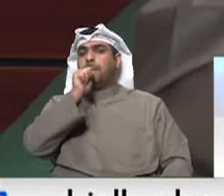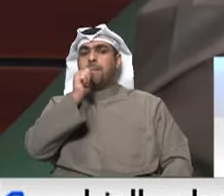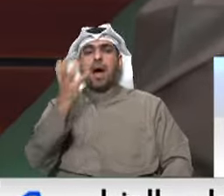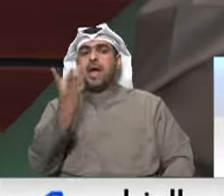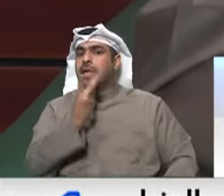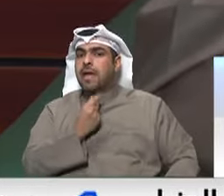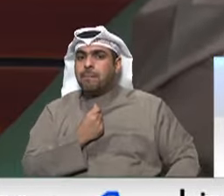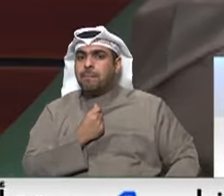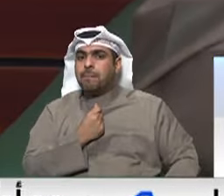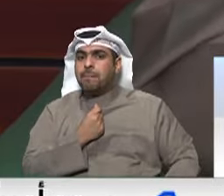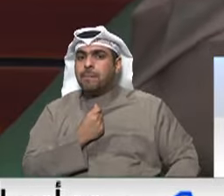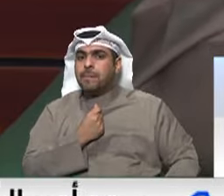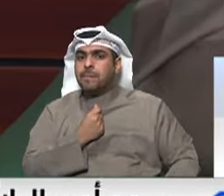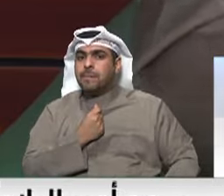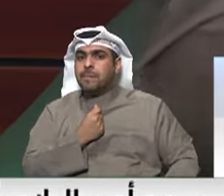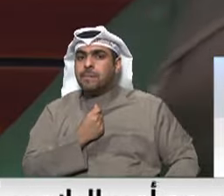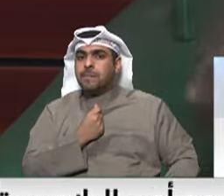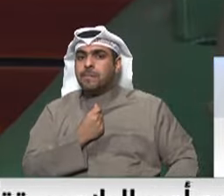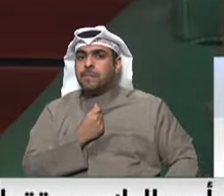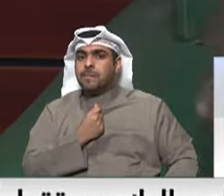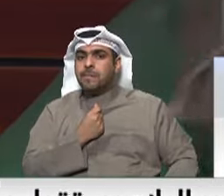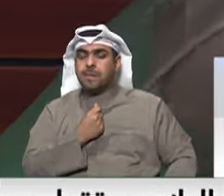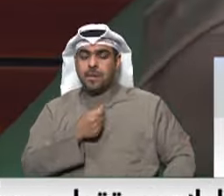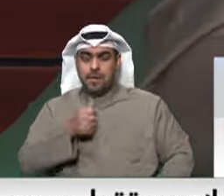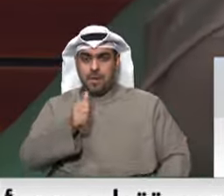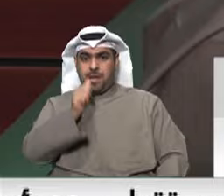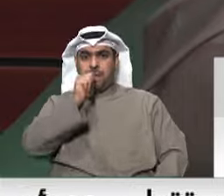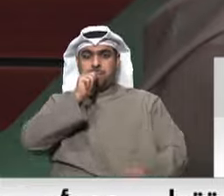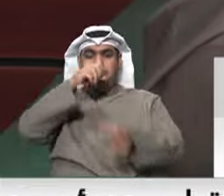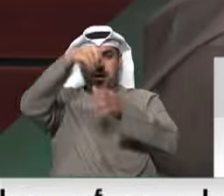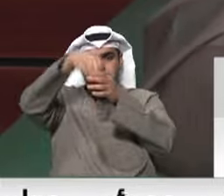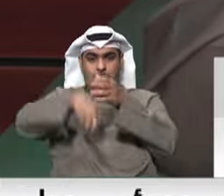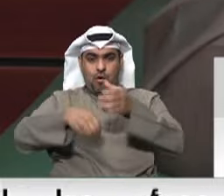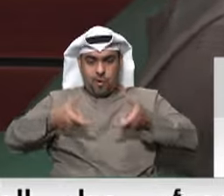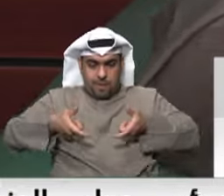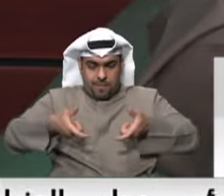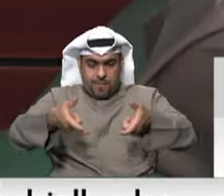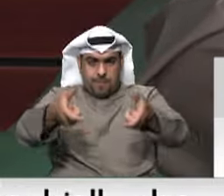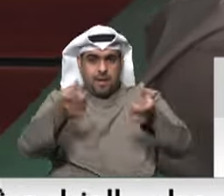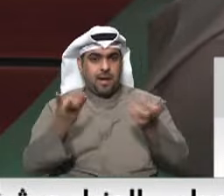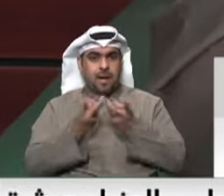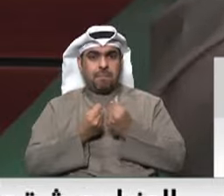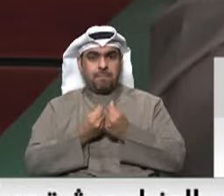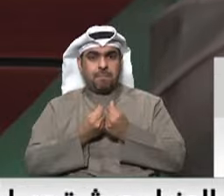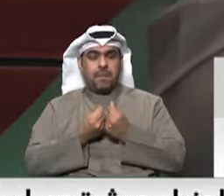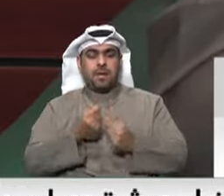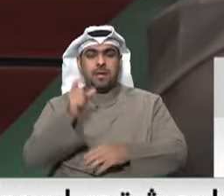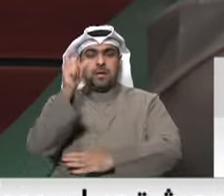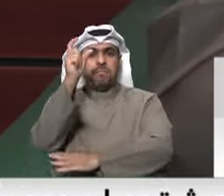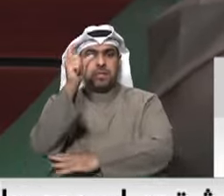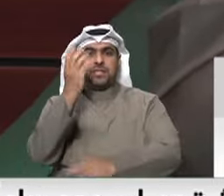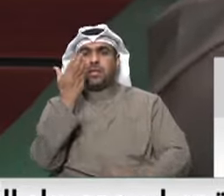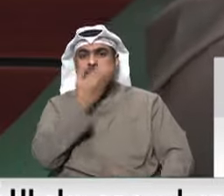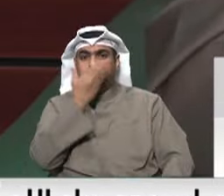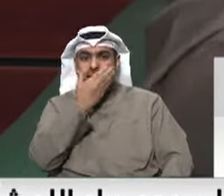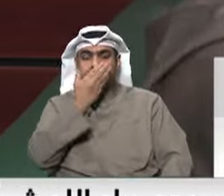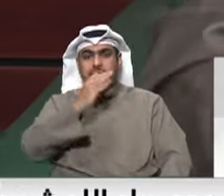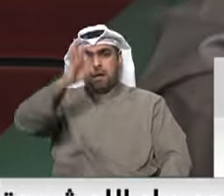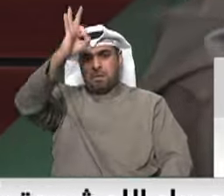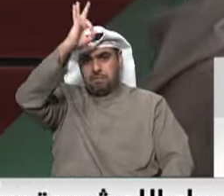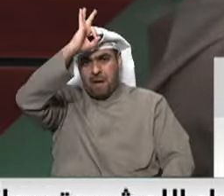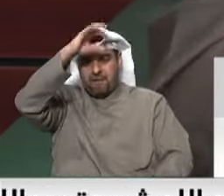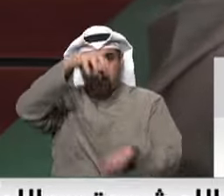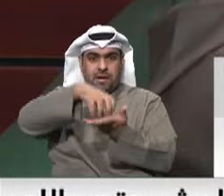ايش كثر تحتاج المجاري ايش كثر تحتاج من مرافق ايش كثر تحتاج من